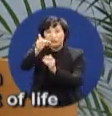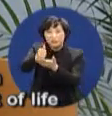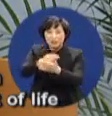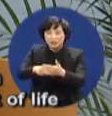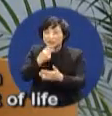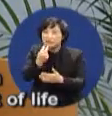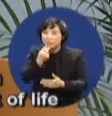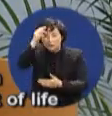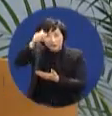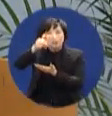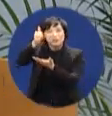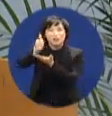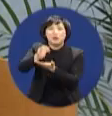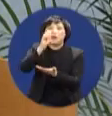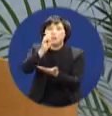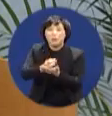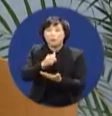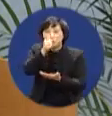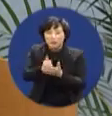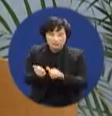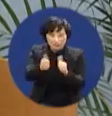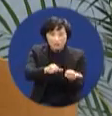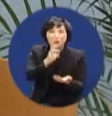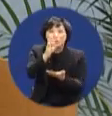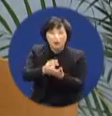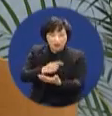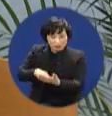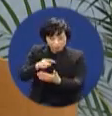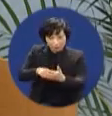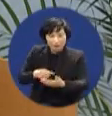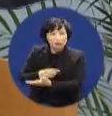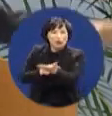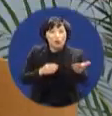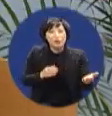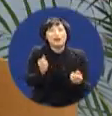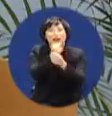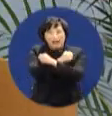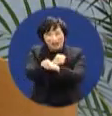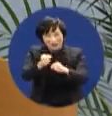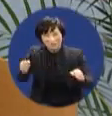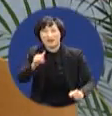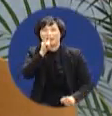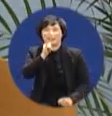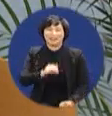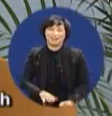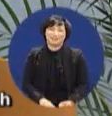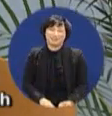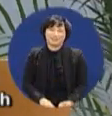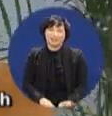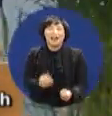생명의 성령의 법이 죄와 사망의 법에서 너를 해방하였습니다.